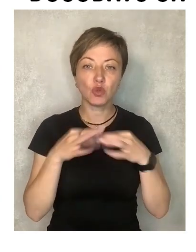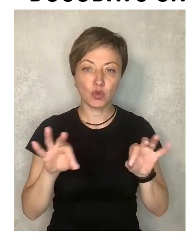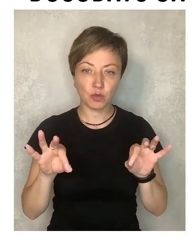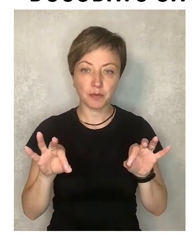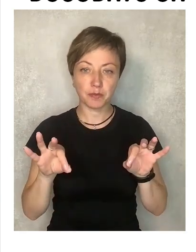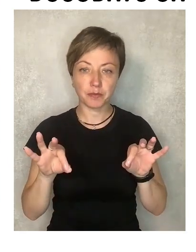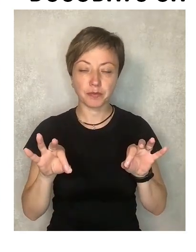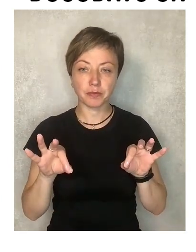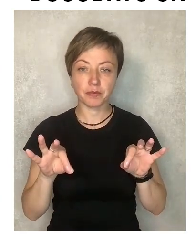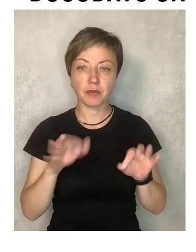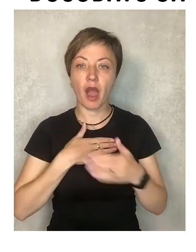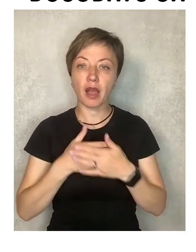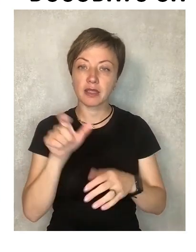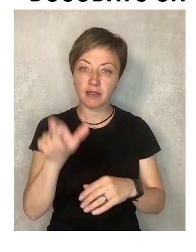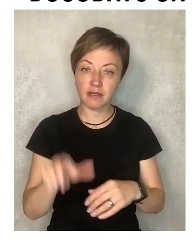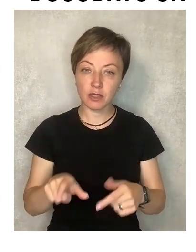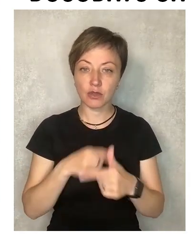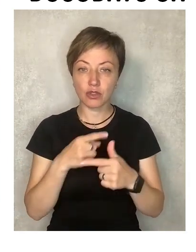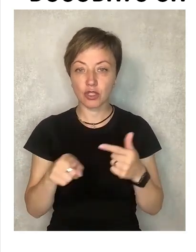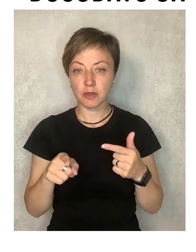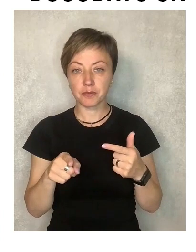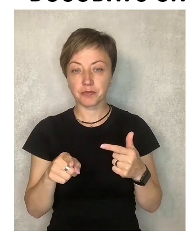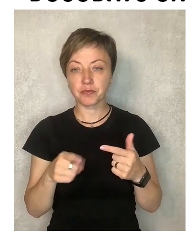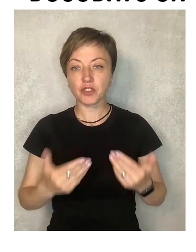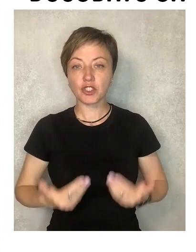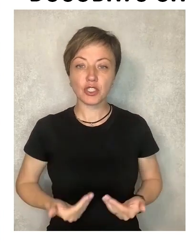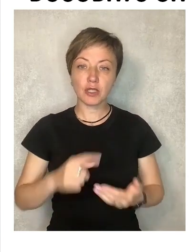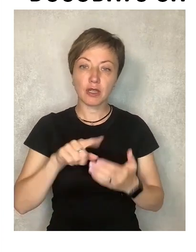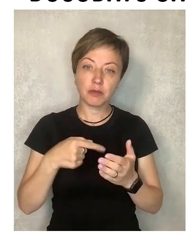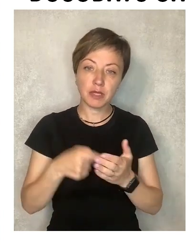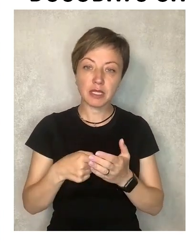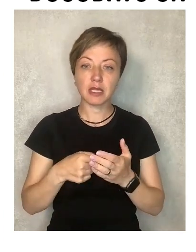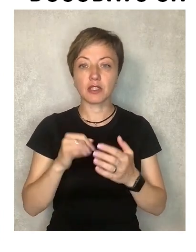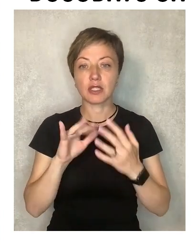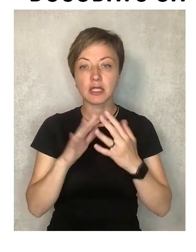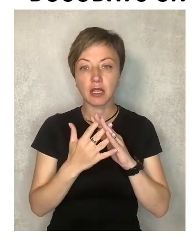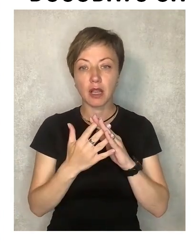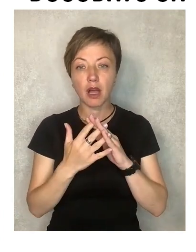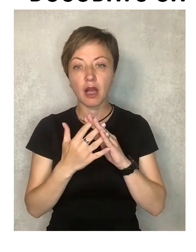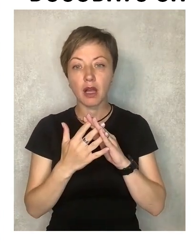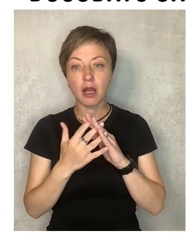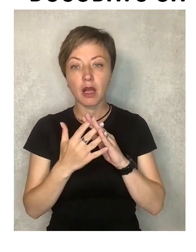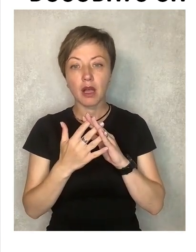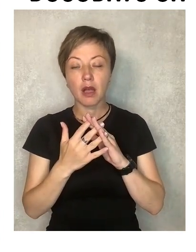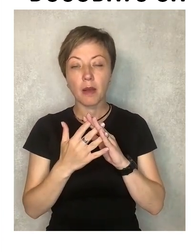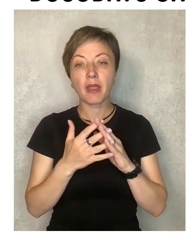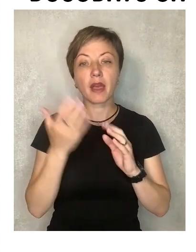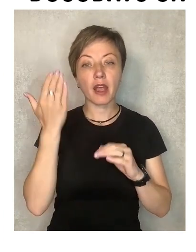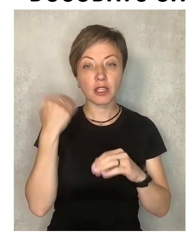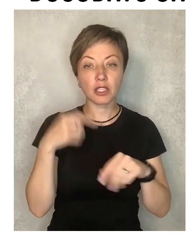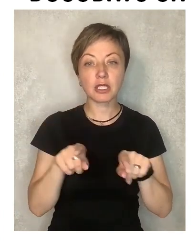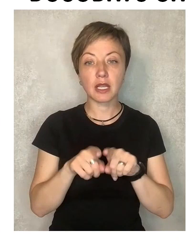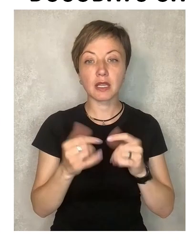умовно активісту чи, не знаю, жителю міста чи жителю села. Бо як і було раніше, так і зараз